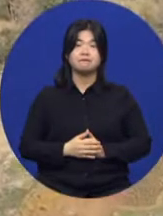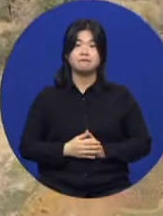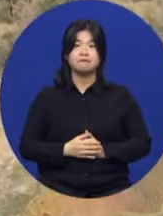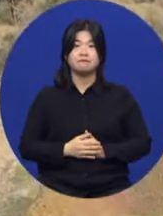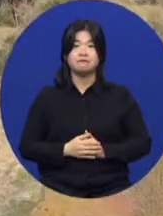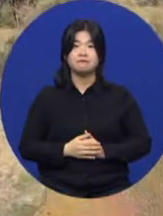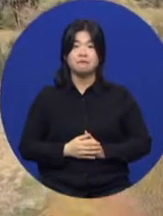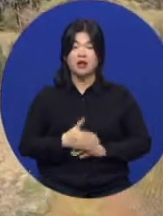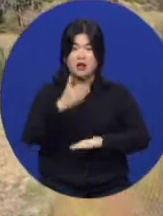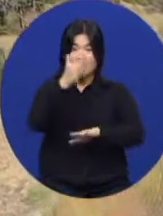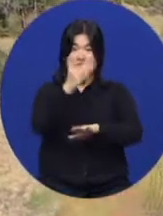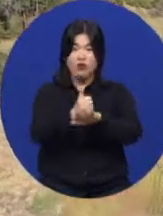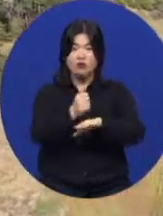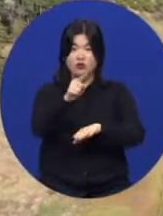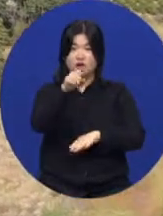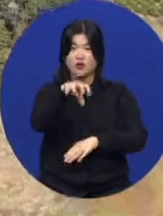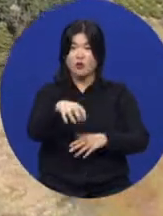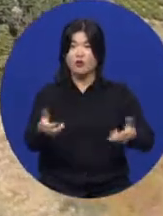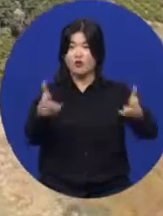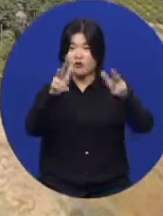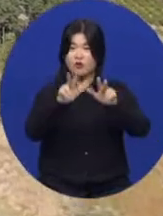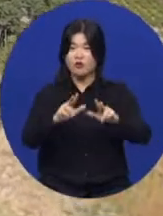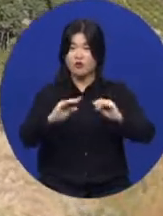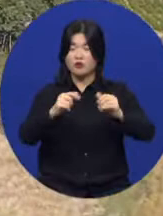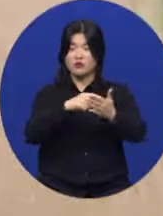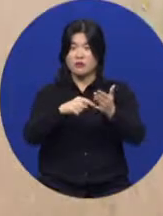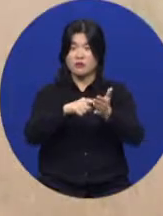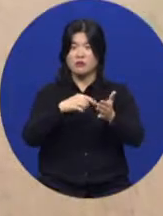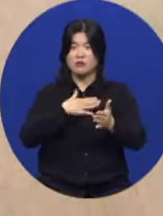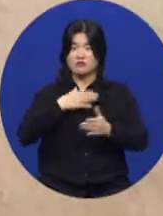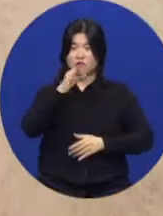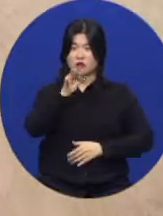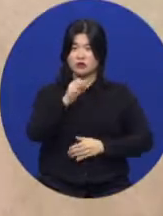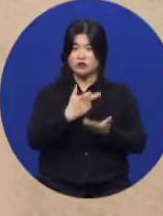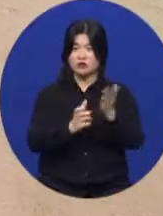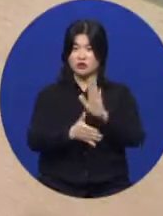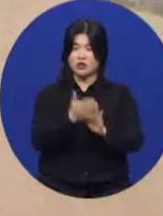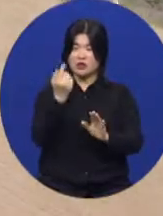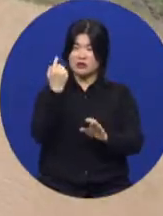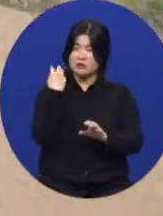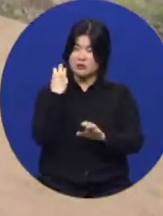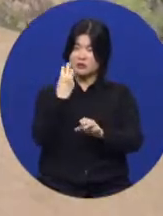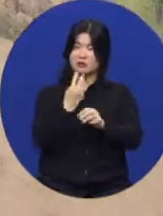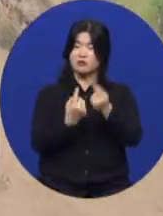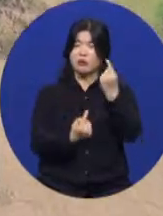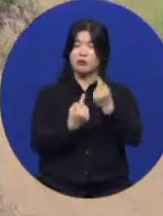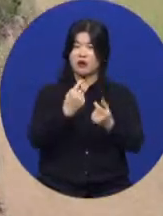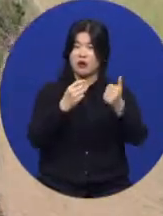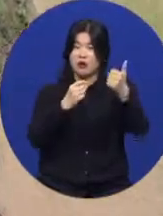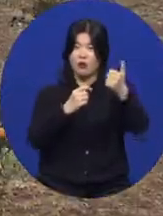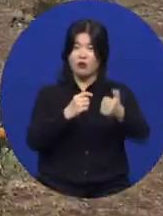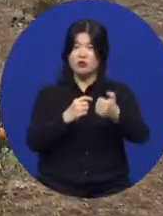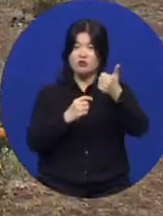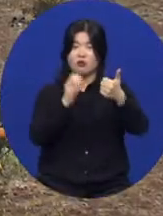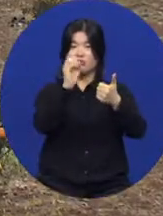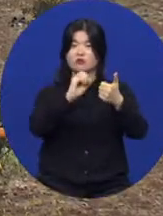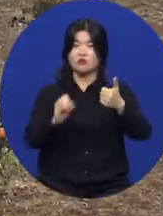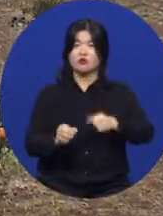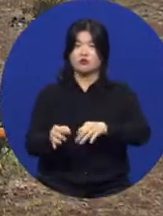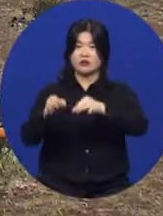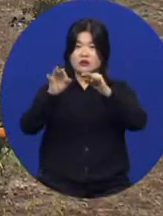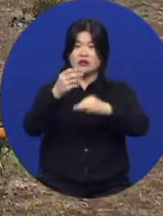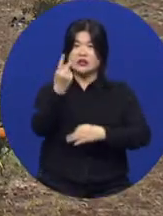그리고 결국 오등봉 공원의 토지 보상 감정액은 제주시가 3년 전 추산했던 금액보다 55%